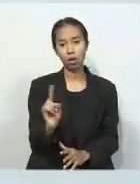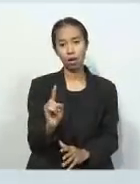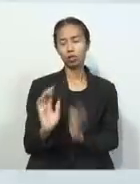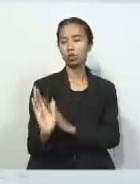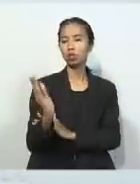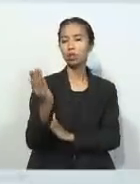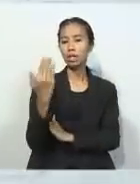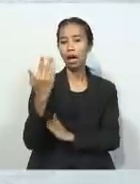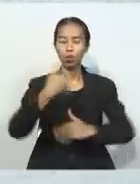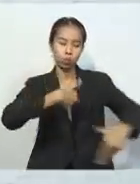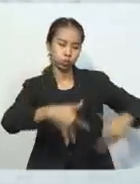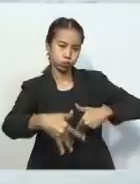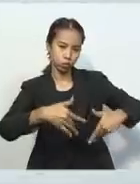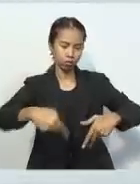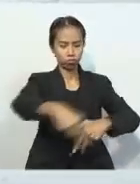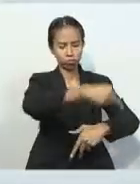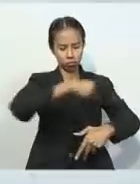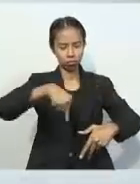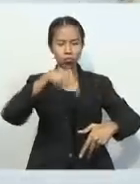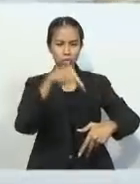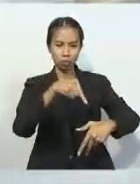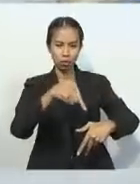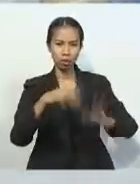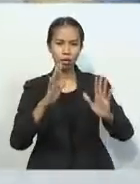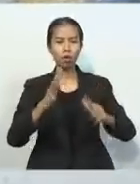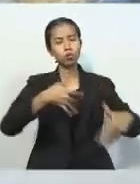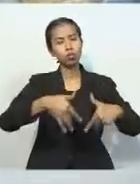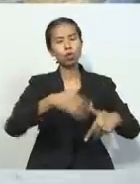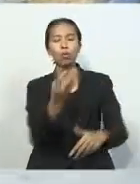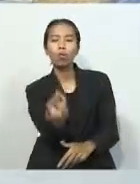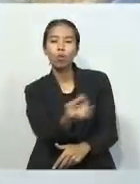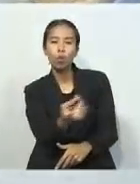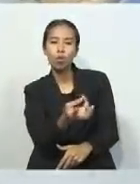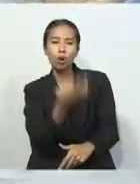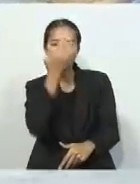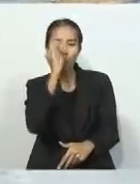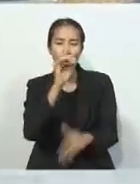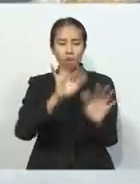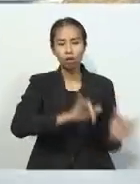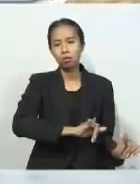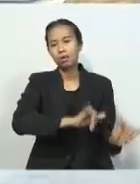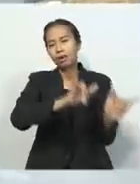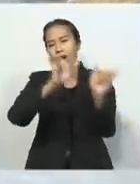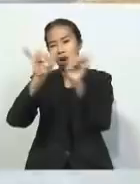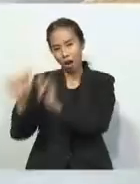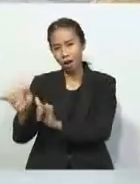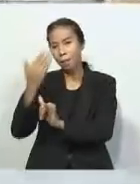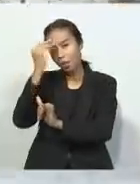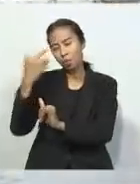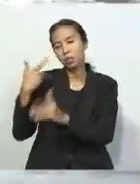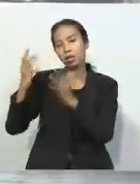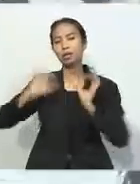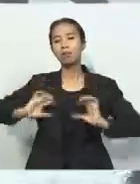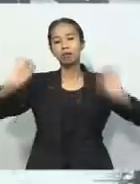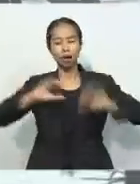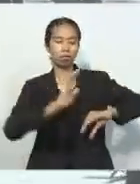ช่วงเช้าในชุมชนแห่งนี้นะครับก็ไม่แทบจะไม่มีชาวบ้านอยู่แล้วเพราะว่าออกไปตามคำเตือนของส่วน